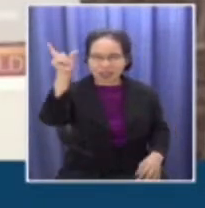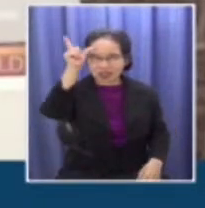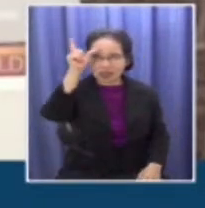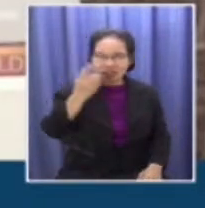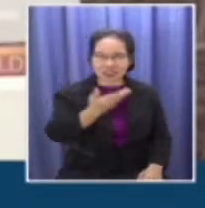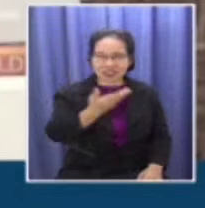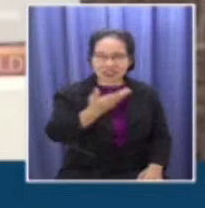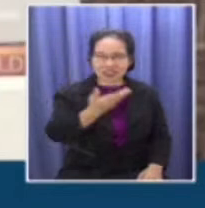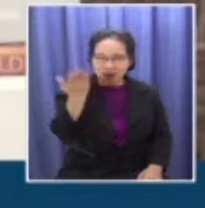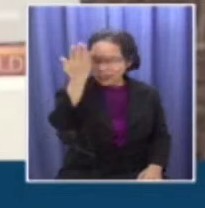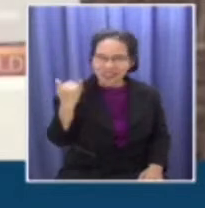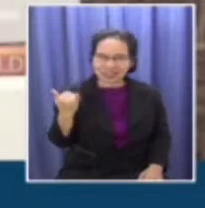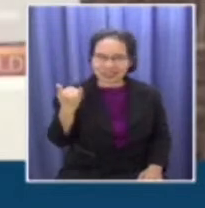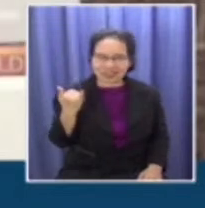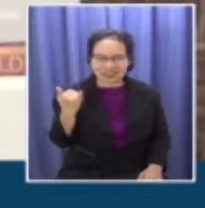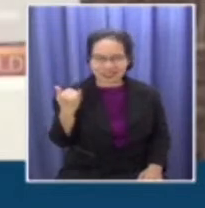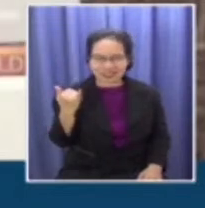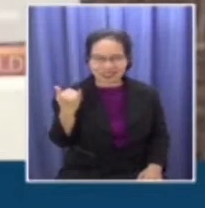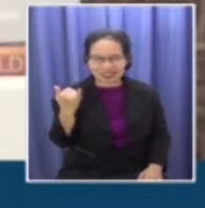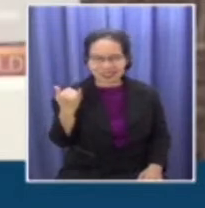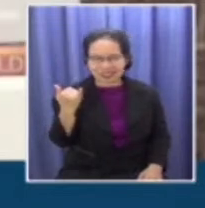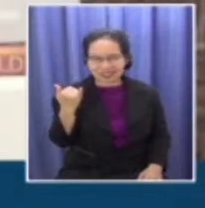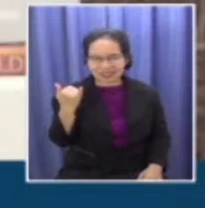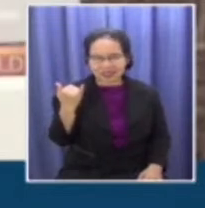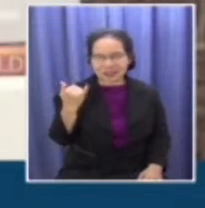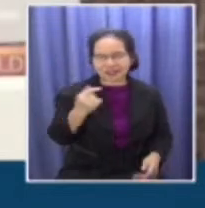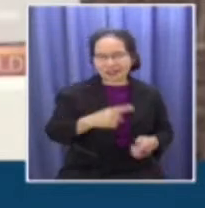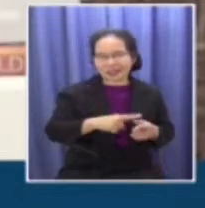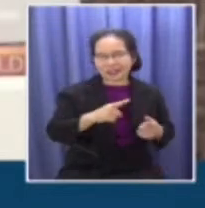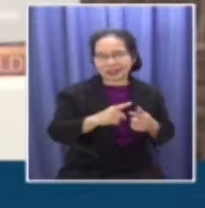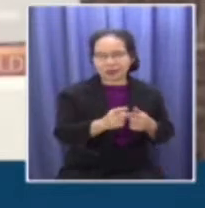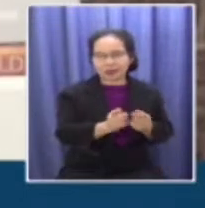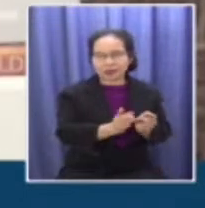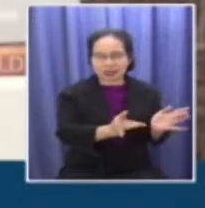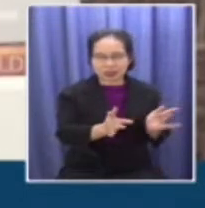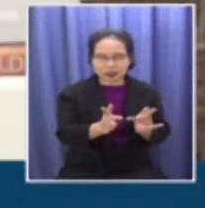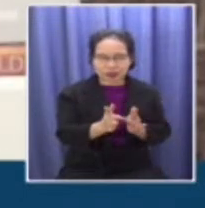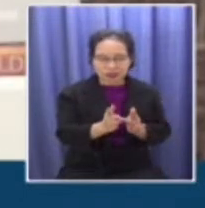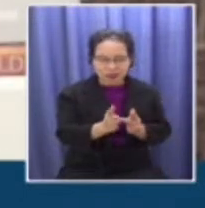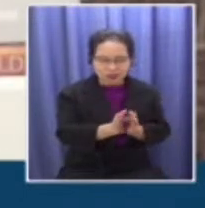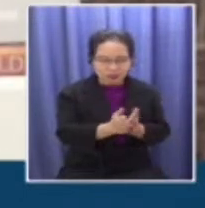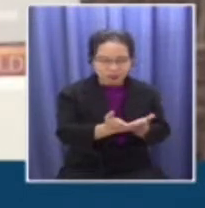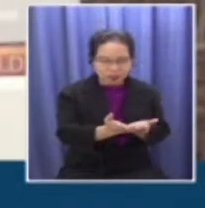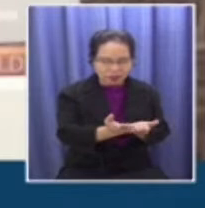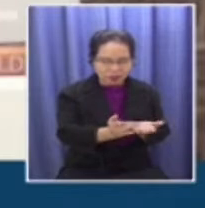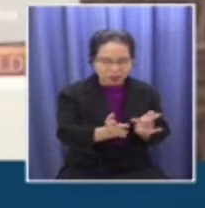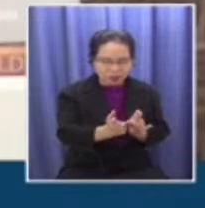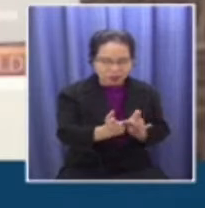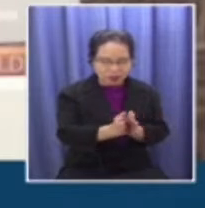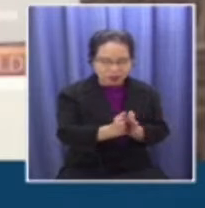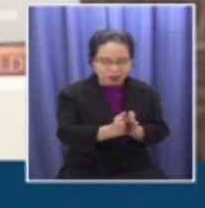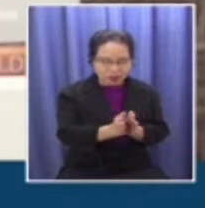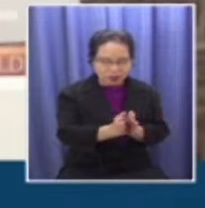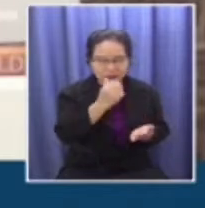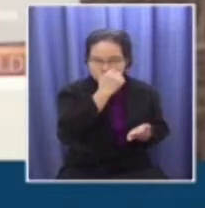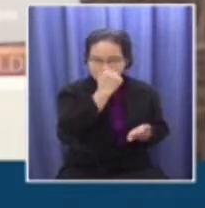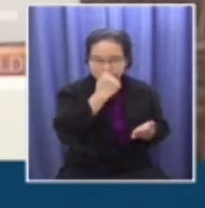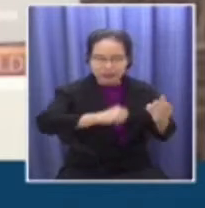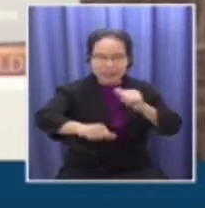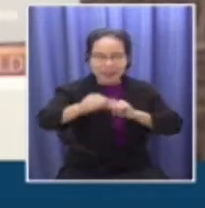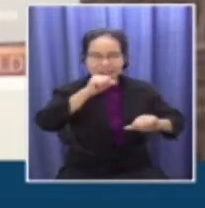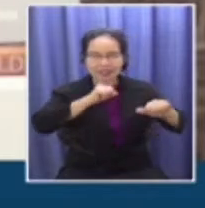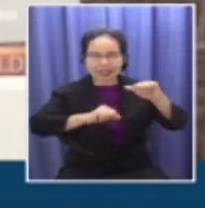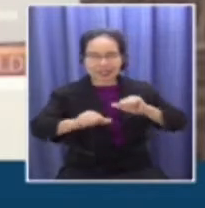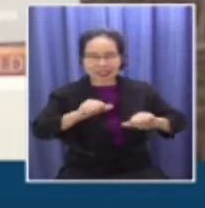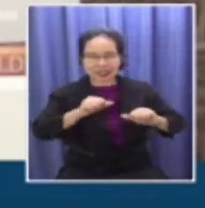nkrofo ya yɛse wɔ nyankopɔn te ase na yɛse nyɛ nyankopɔn na bɔ nipa na nipa firi no ne nkatia mu no ɔmo kora yɛ ade yɛ nkɔgye